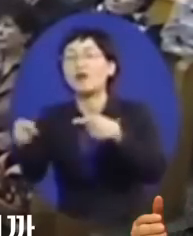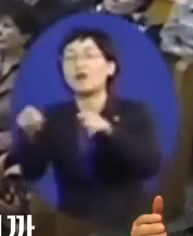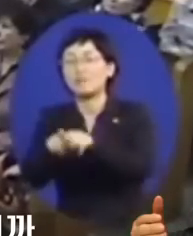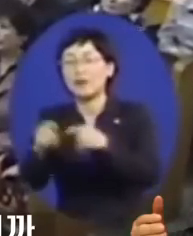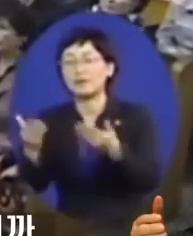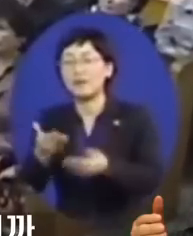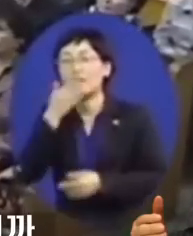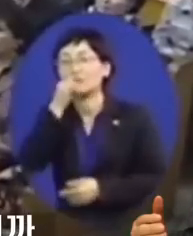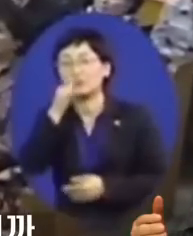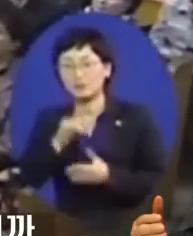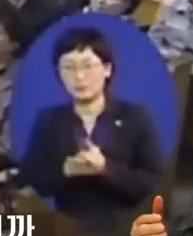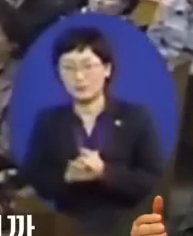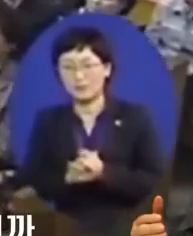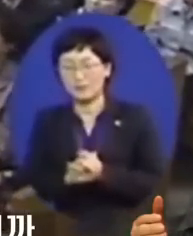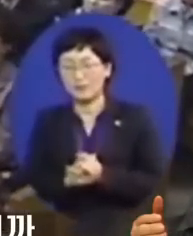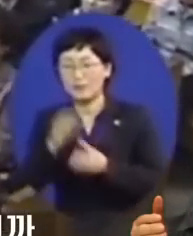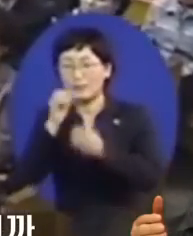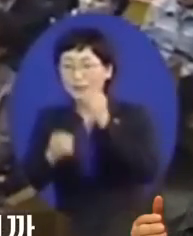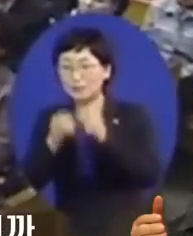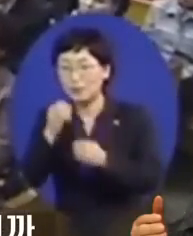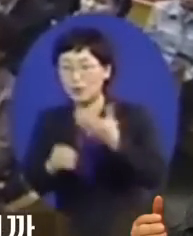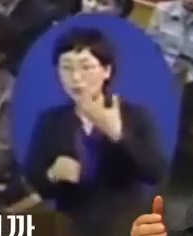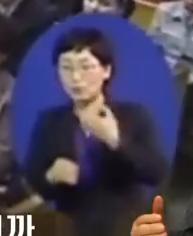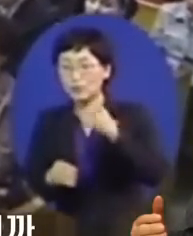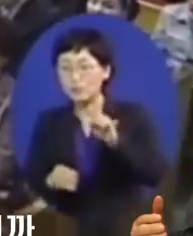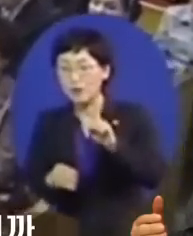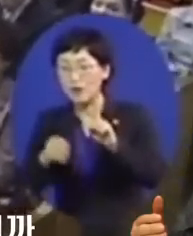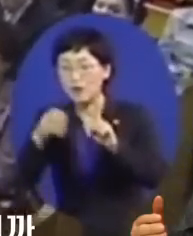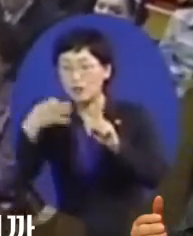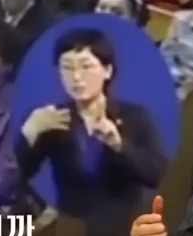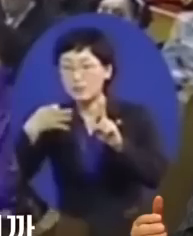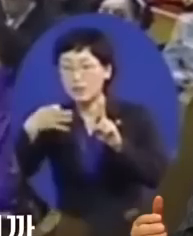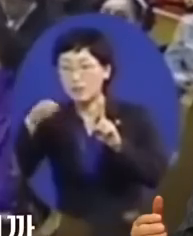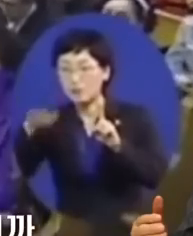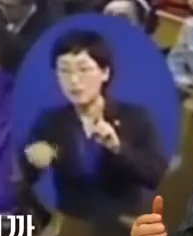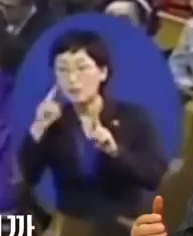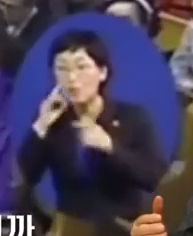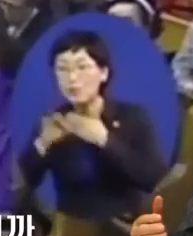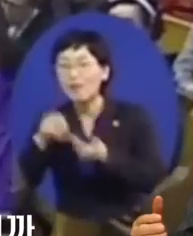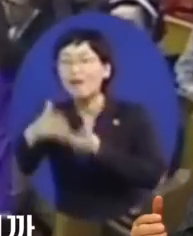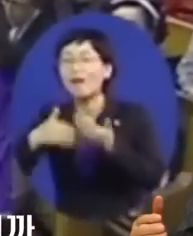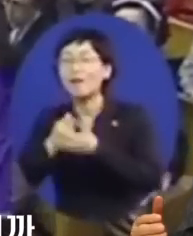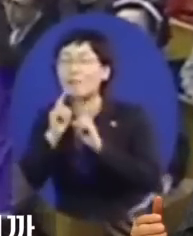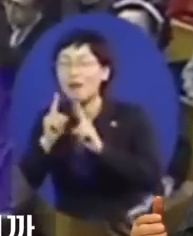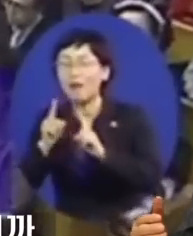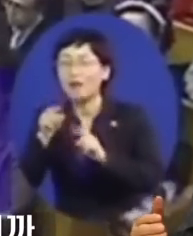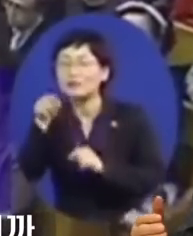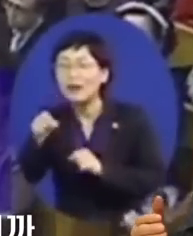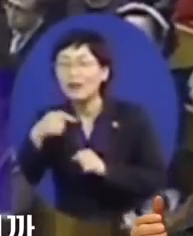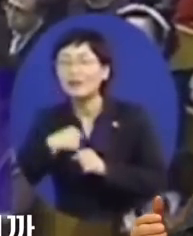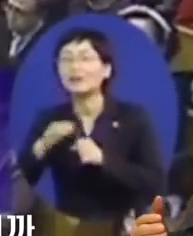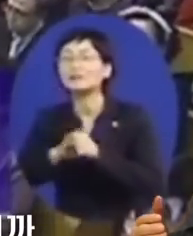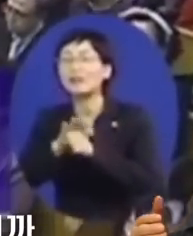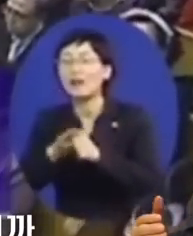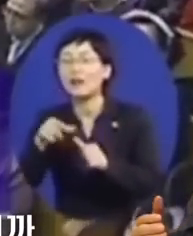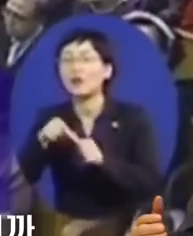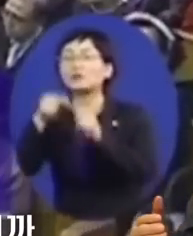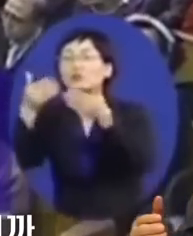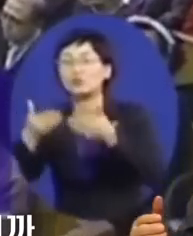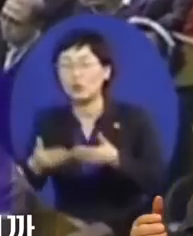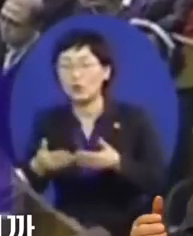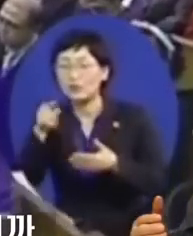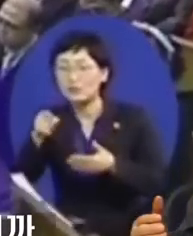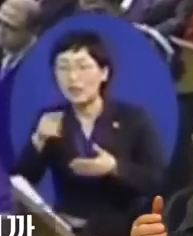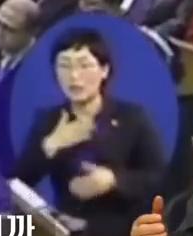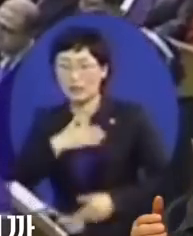것입니다. 시편 91편 14절로 16절에 하나님이 이르시되 그가 나를 사랑한 적 내가 그를 건지리라. 그가 내